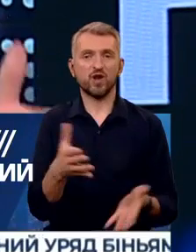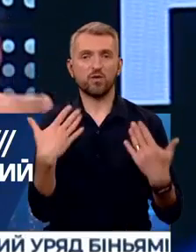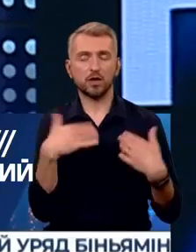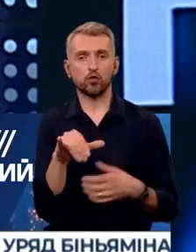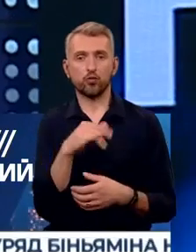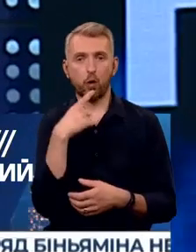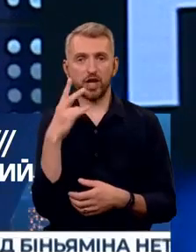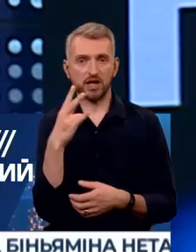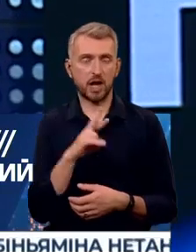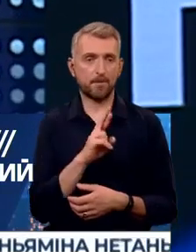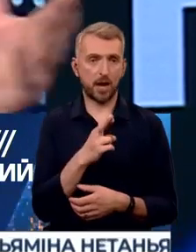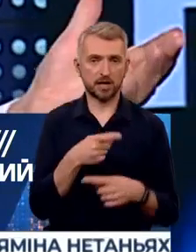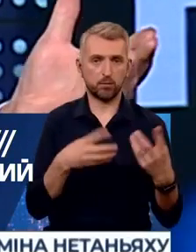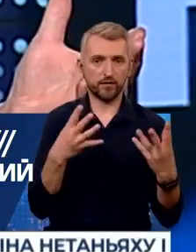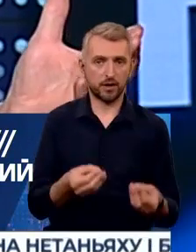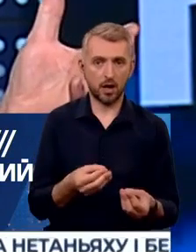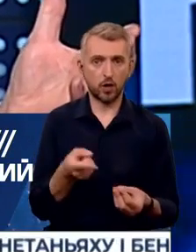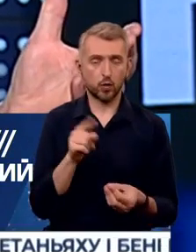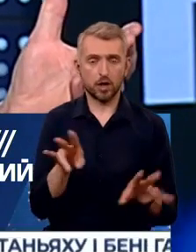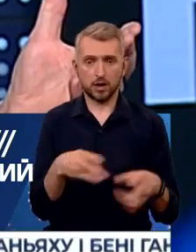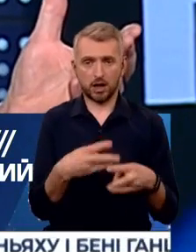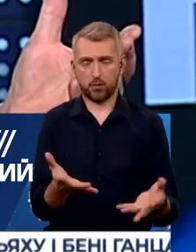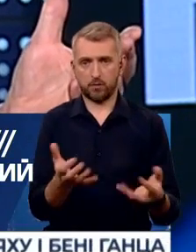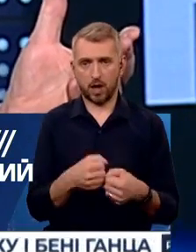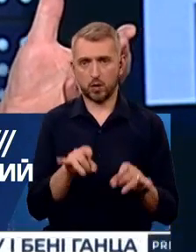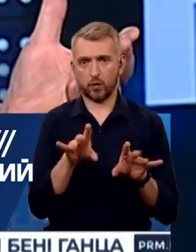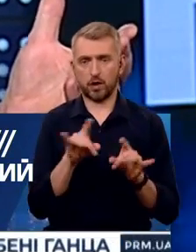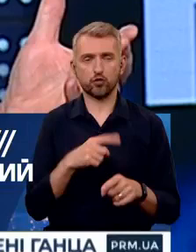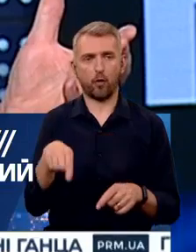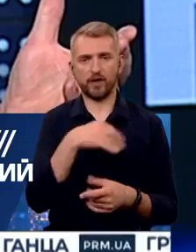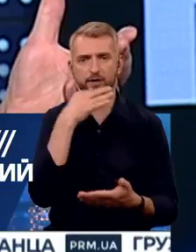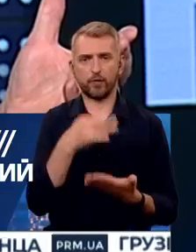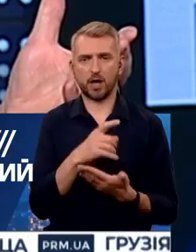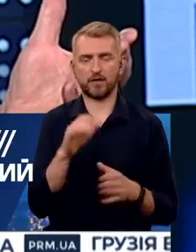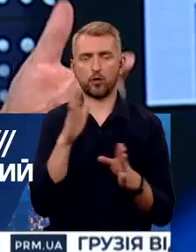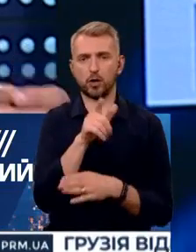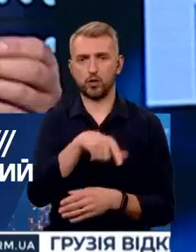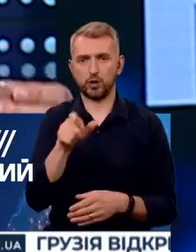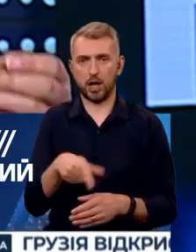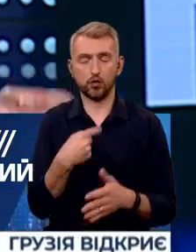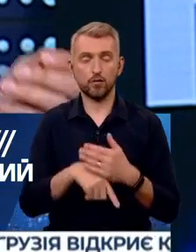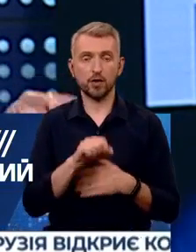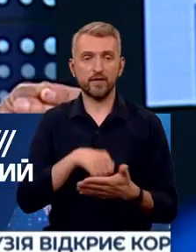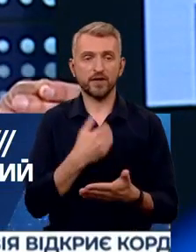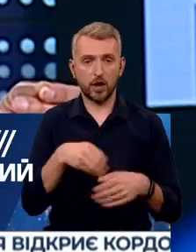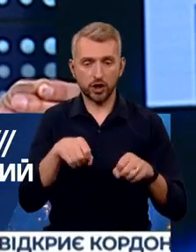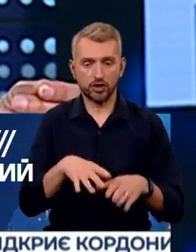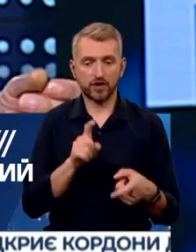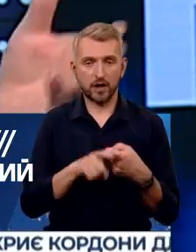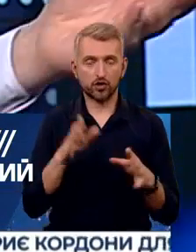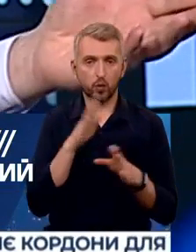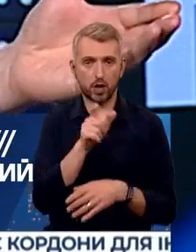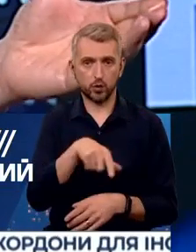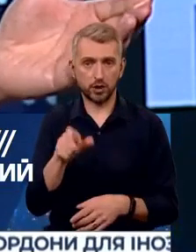субота, неділя, п'ятниця, півдня, тоді не треба брати і розказувати, що ви відповідаєте за долі людей. Тому що від ваших рішень залежить доля